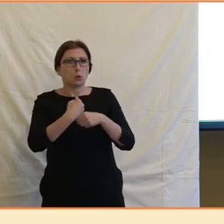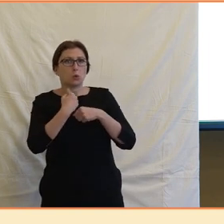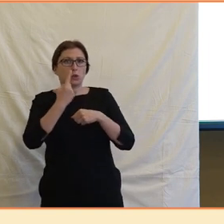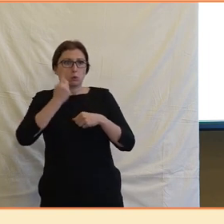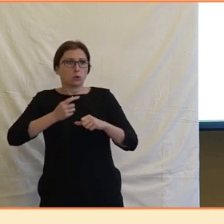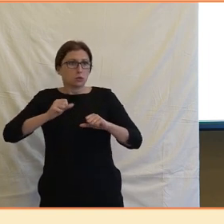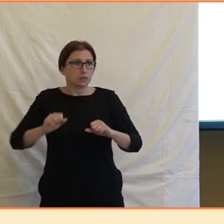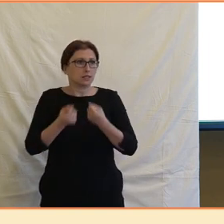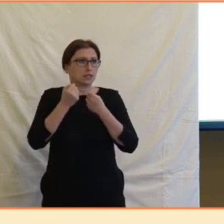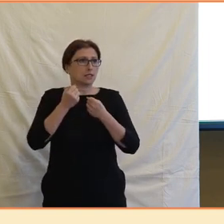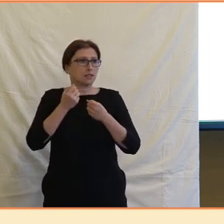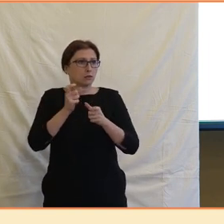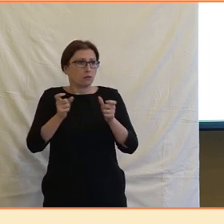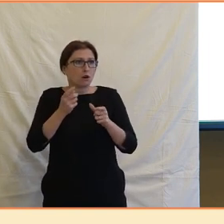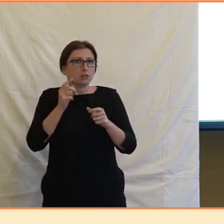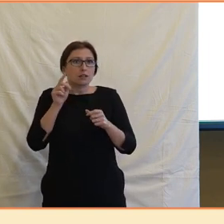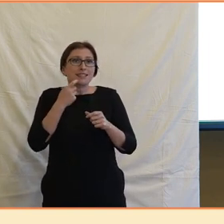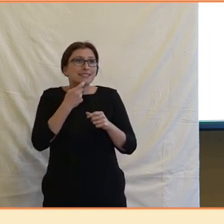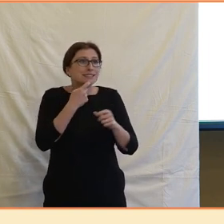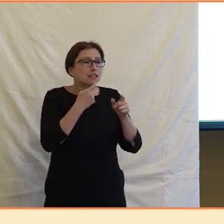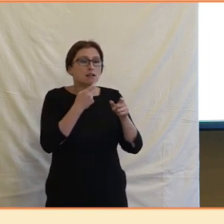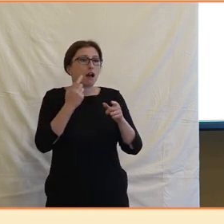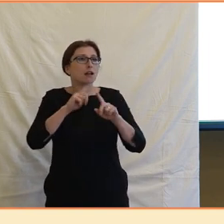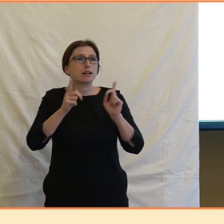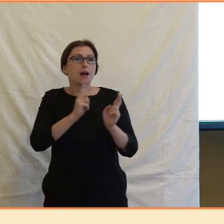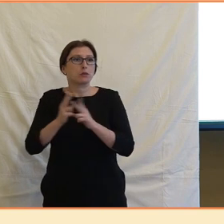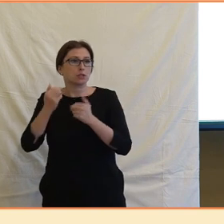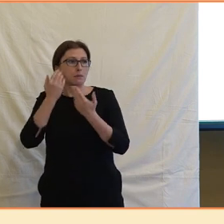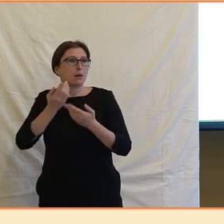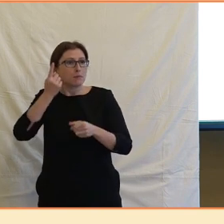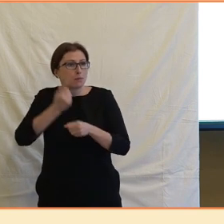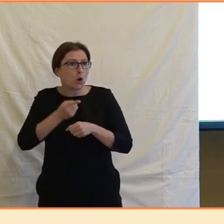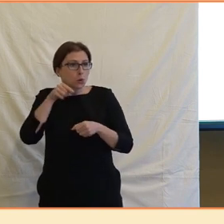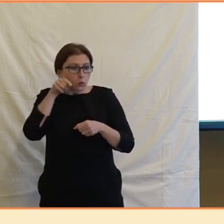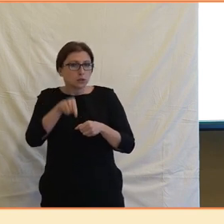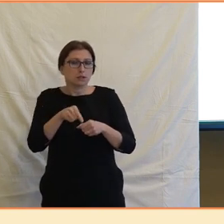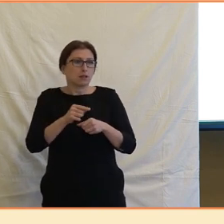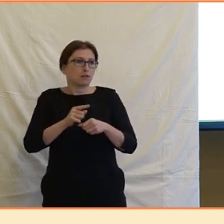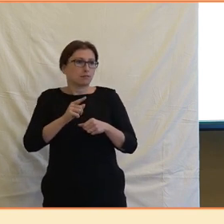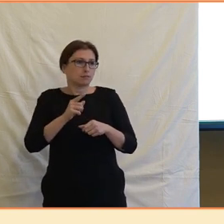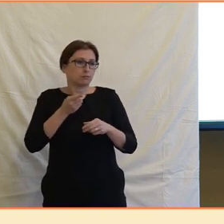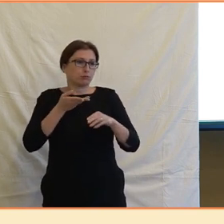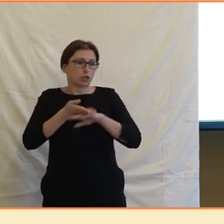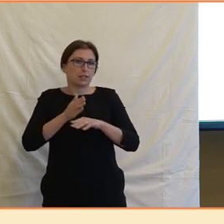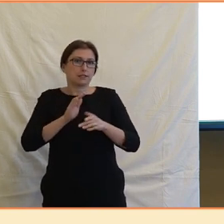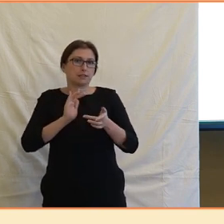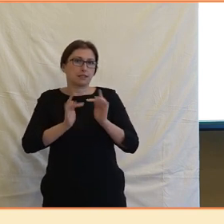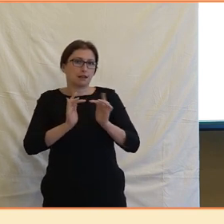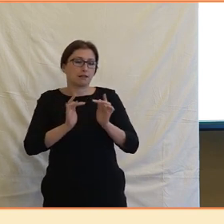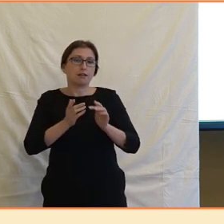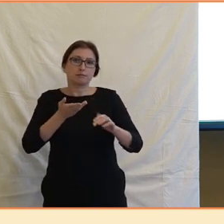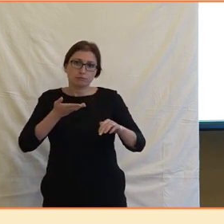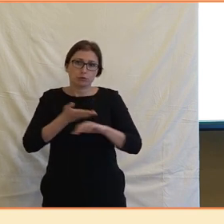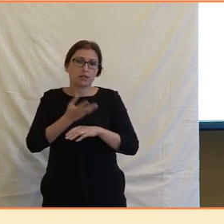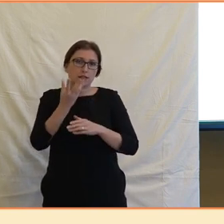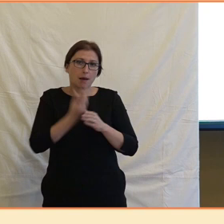omezování svobody, kdy tedy je člověku vnucováno nějaké řešení, které on nechce, ne třeba proto, že s ním neumí, ale